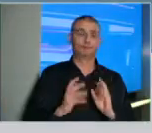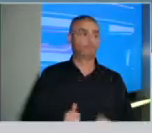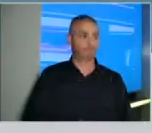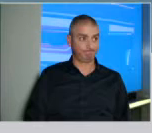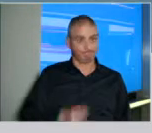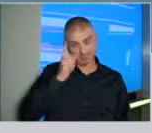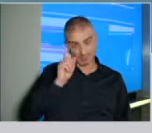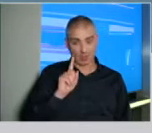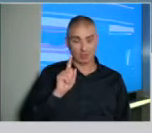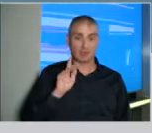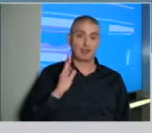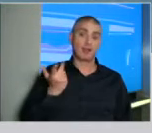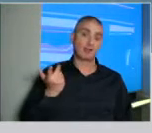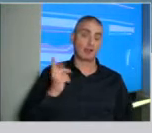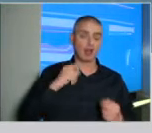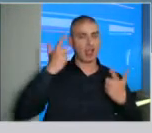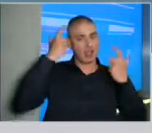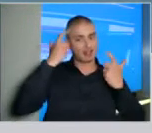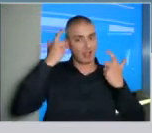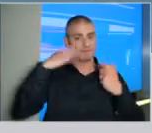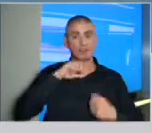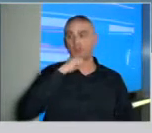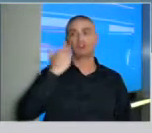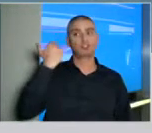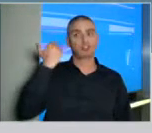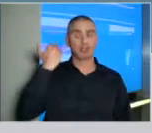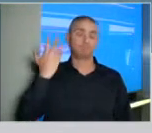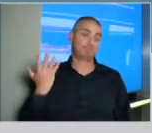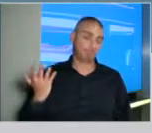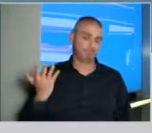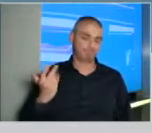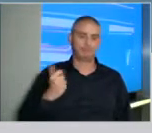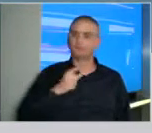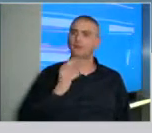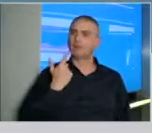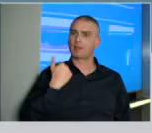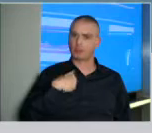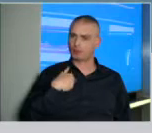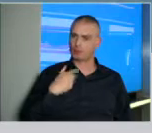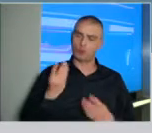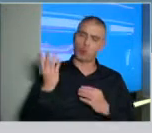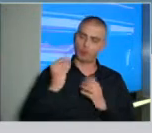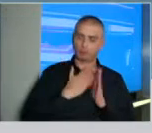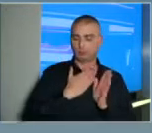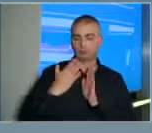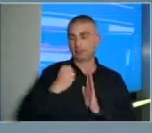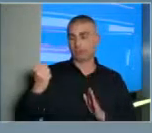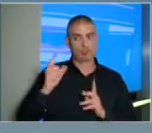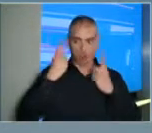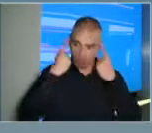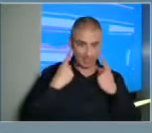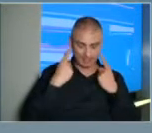לא יודע לגבי ההתרה, ולא יודע לגבי יושנה. אם אנחנו לוקחים עוד ימינה, אלה לא